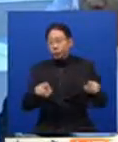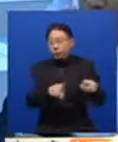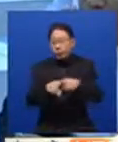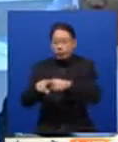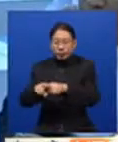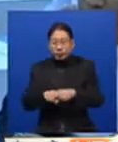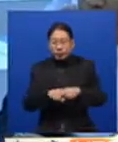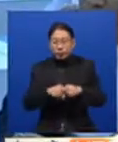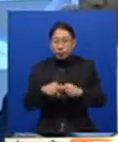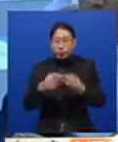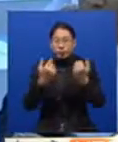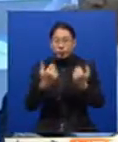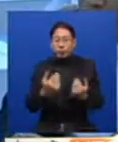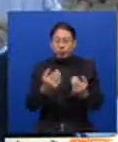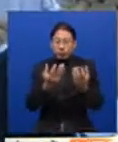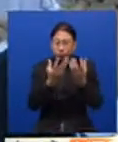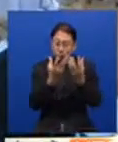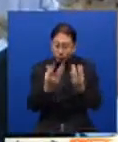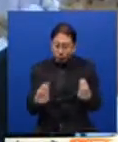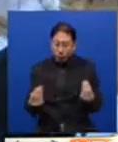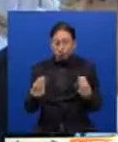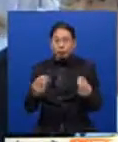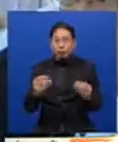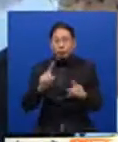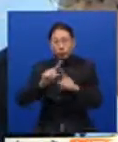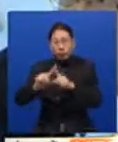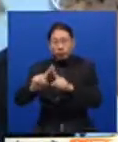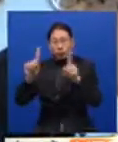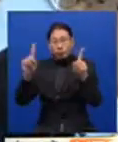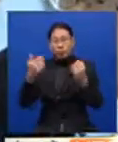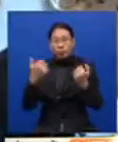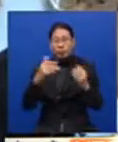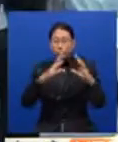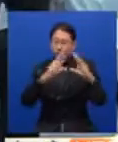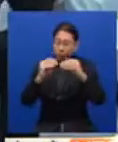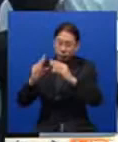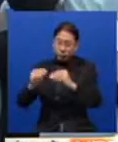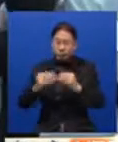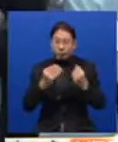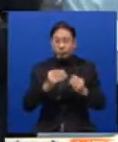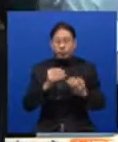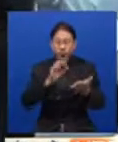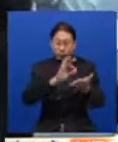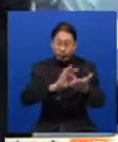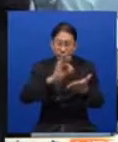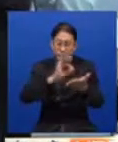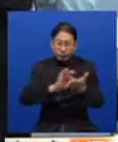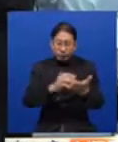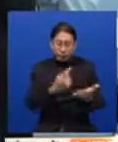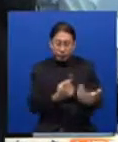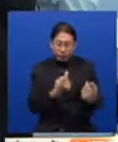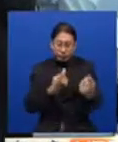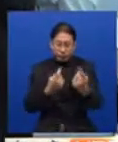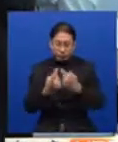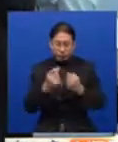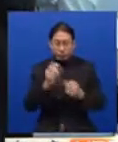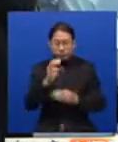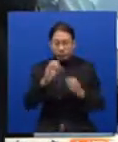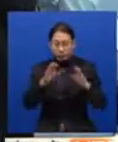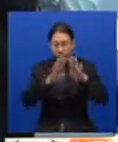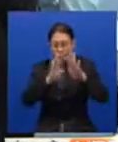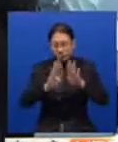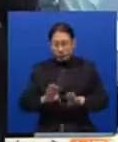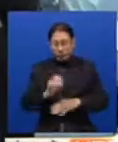แต่ผลลัพธ์ที่ได้แตกต่างกันนอกจากนั้นผู้เข้าร่วมประชุมทุกคนจะได้รับแบบสอบถามที่เรียกว่าแบบฟอร์ม Cเพื่อ